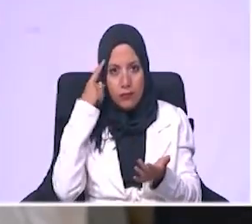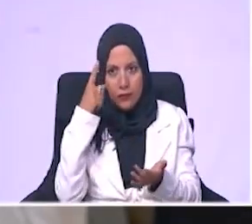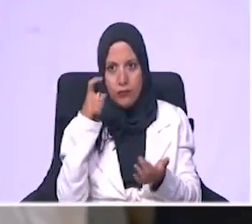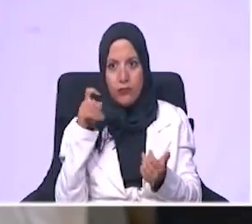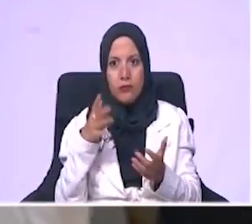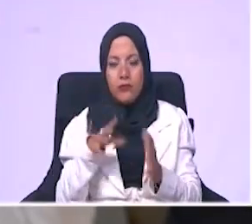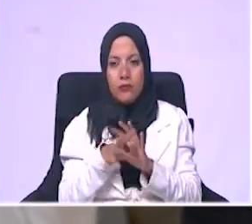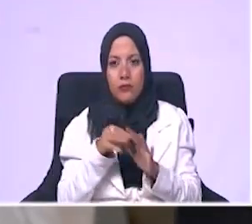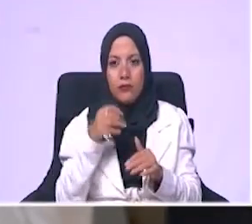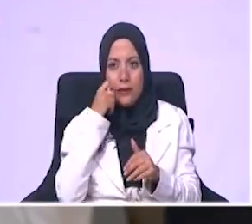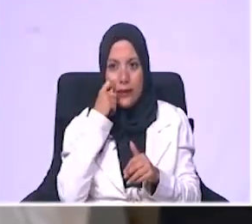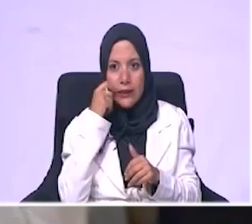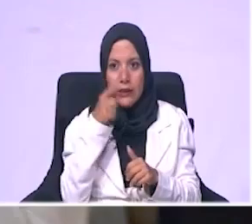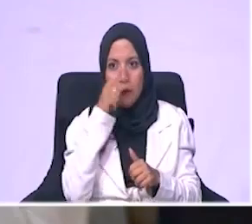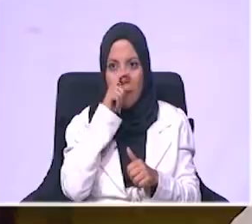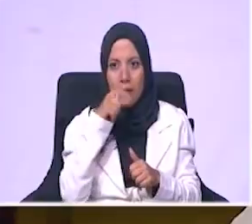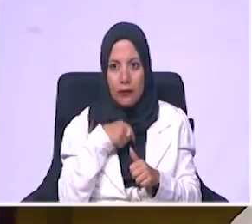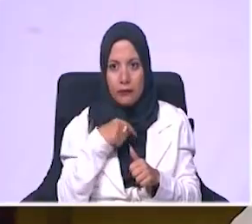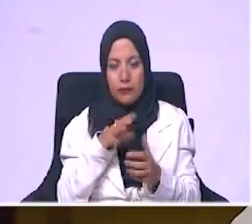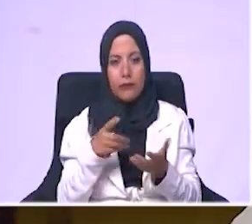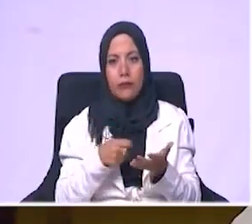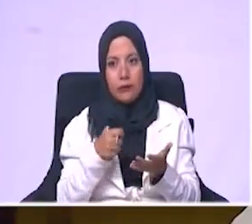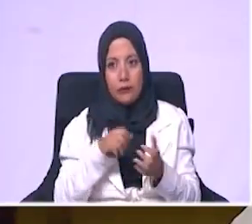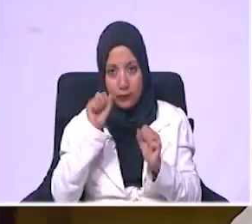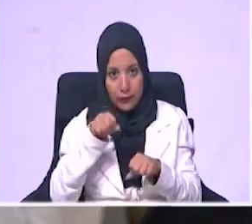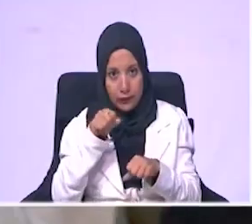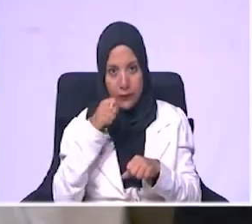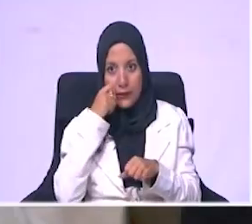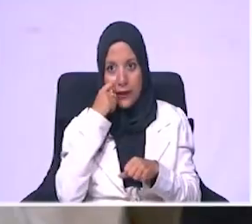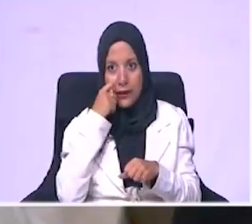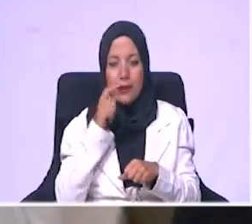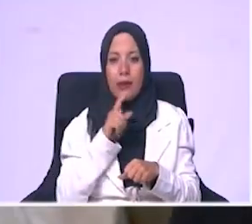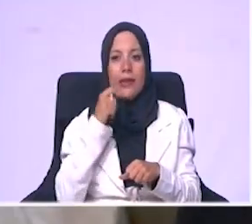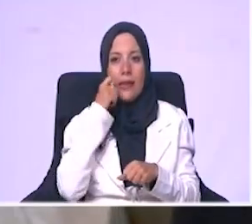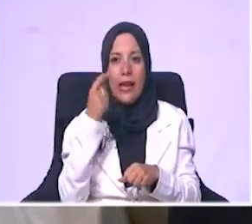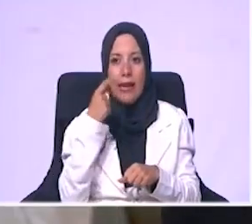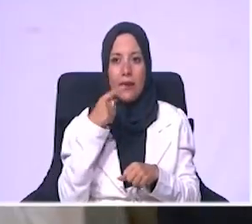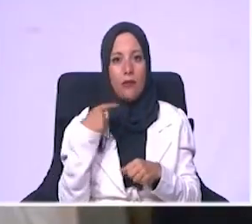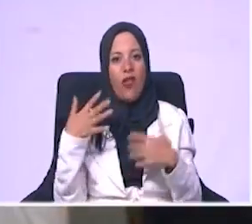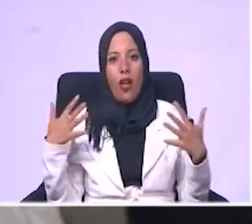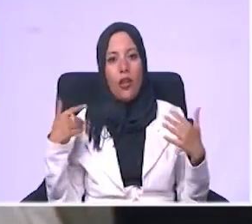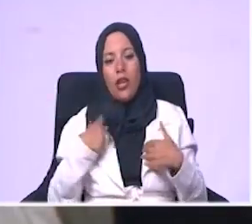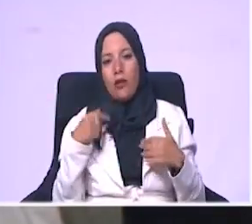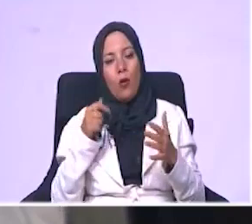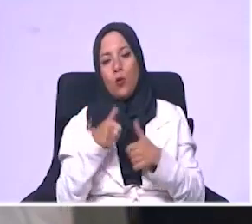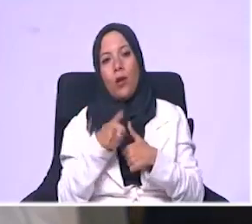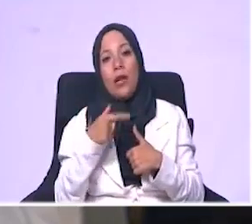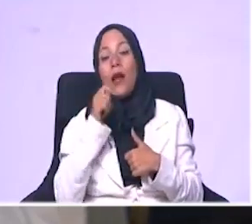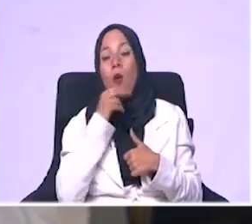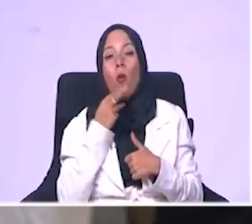ازاي الناس في البلد يعني رجاله طبعا مش ستات الستات الحمد لله بيبقوا فرحانين بيا يعني